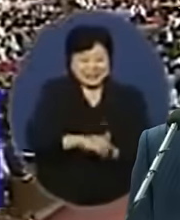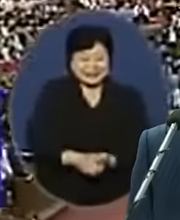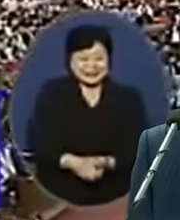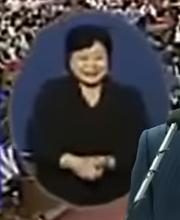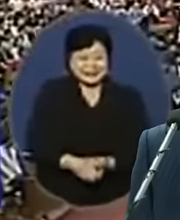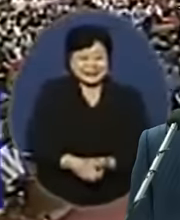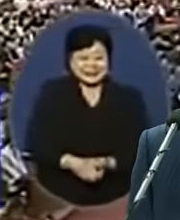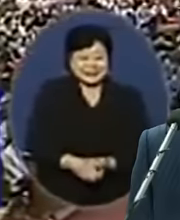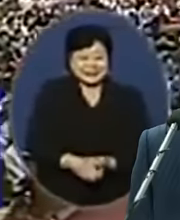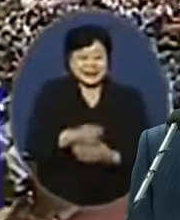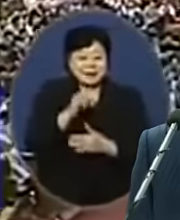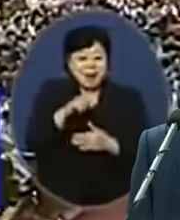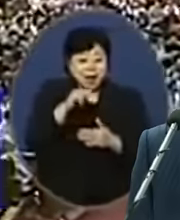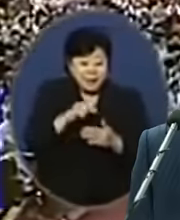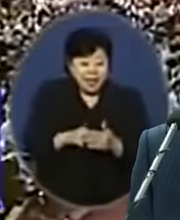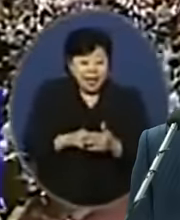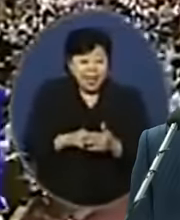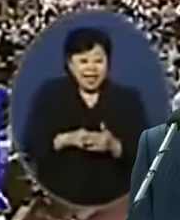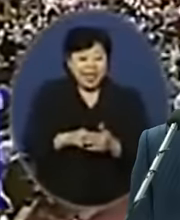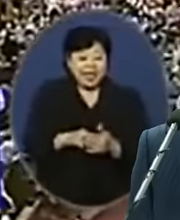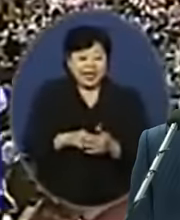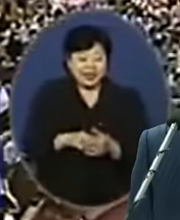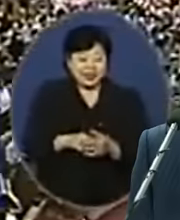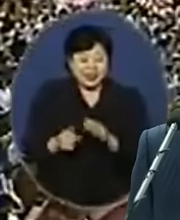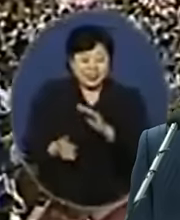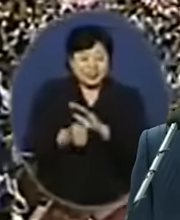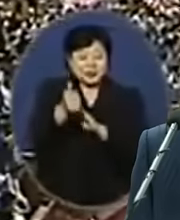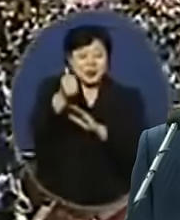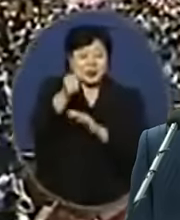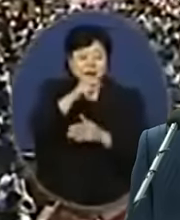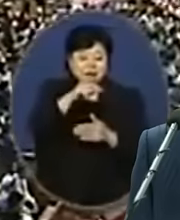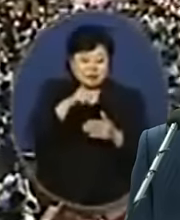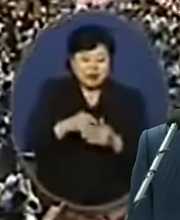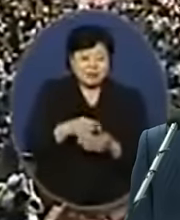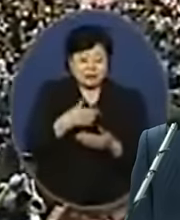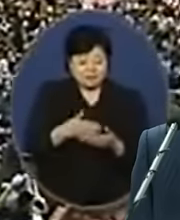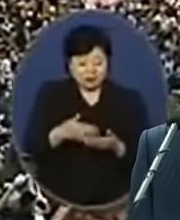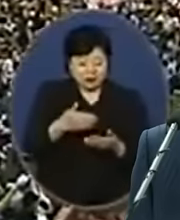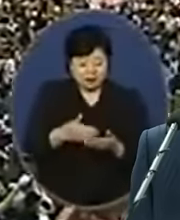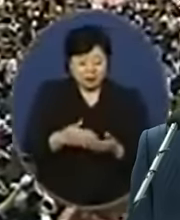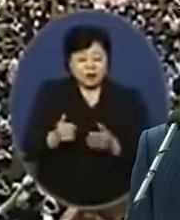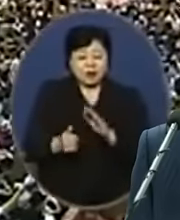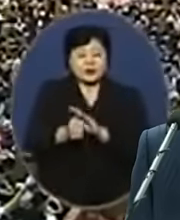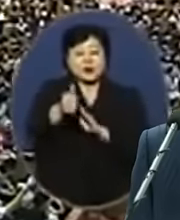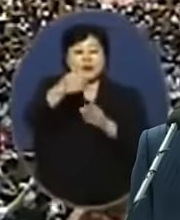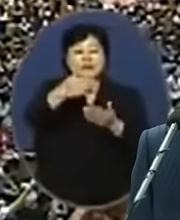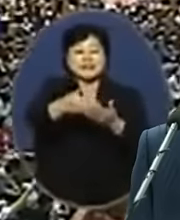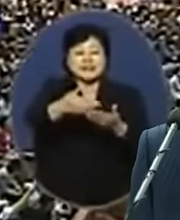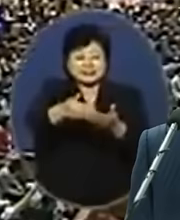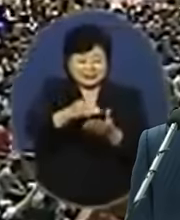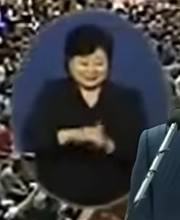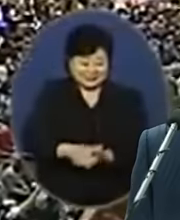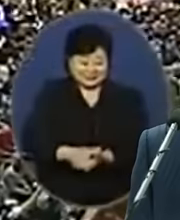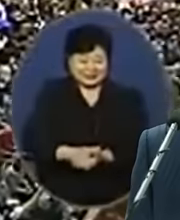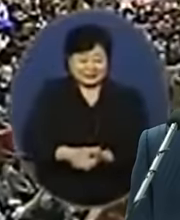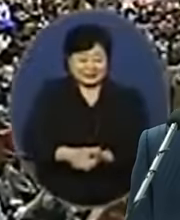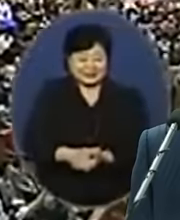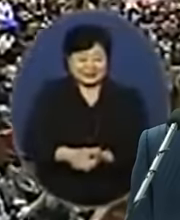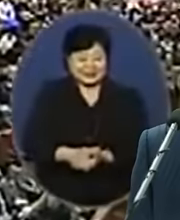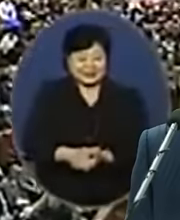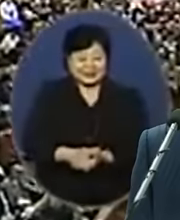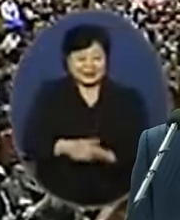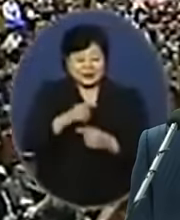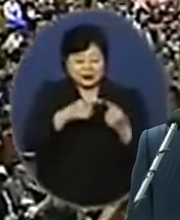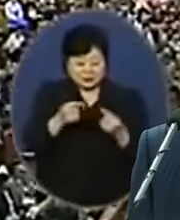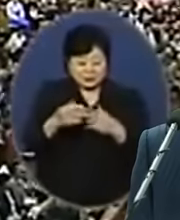이루어주리라. 마음의 소원은 마음은 화폭이고 소원은 그림인 것입니다. 꿈인 것입니다.